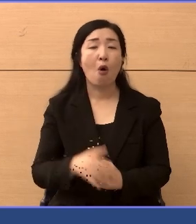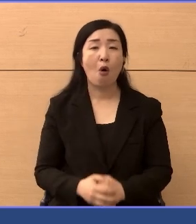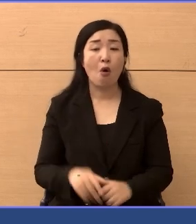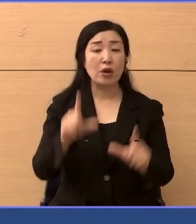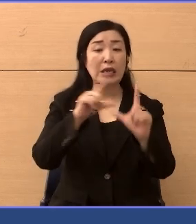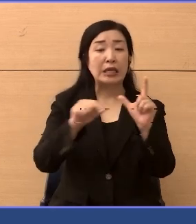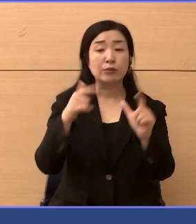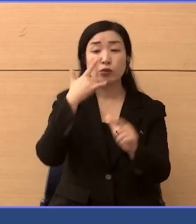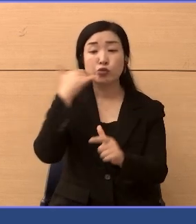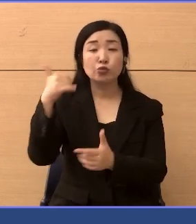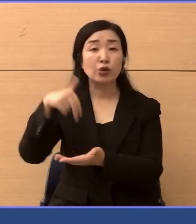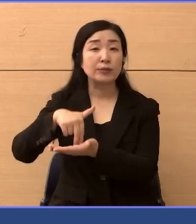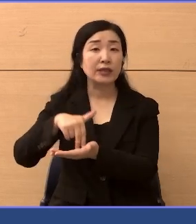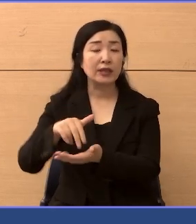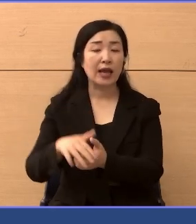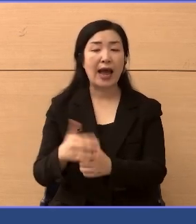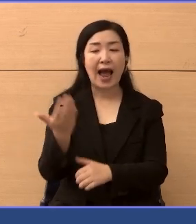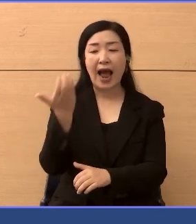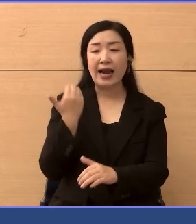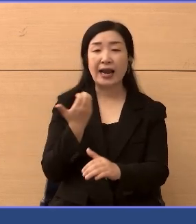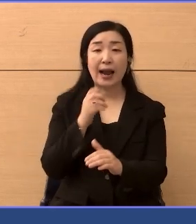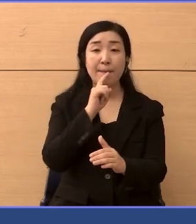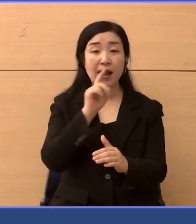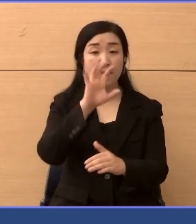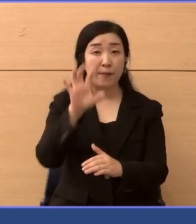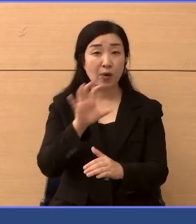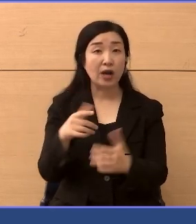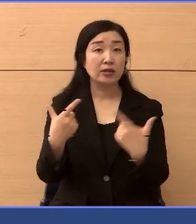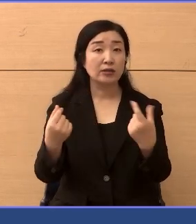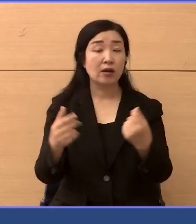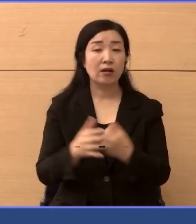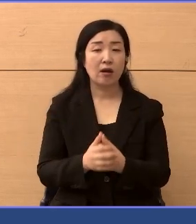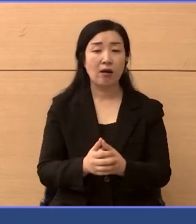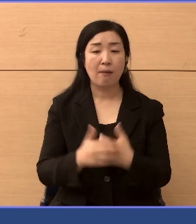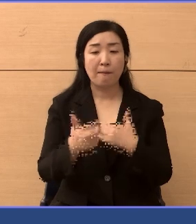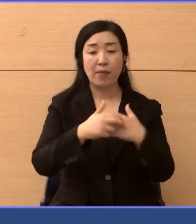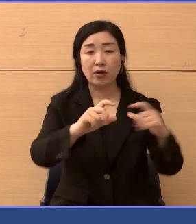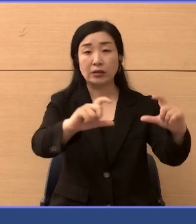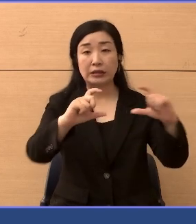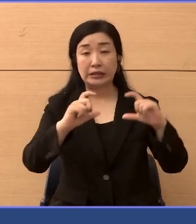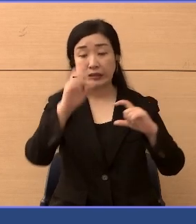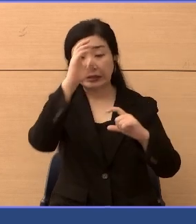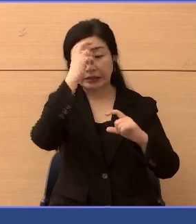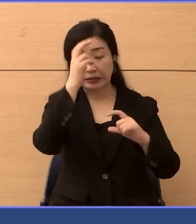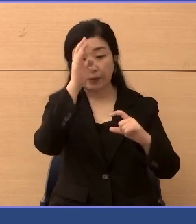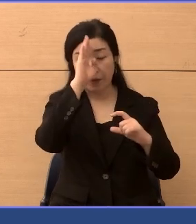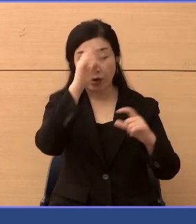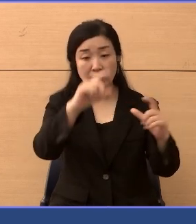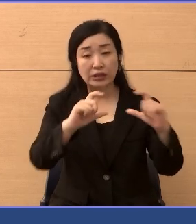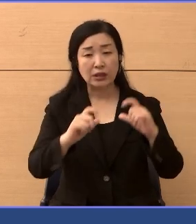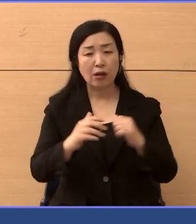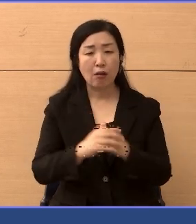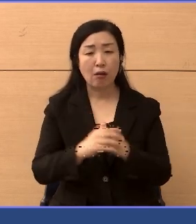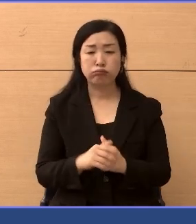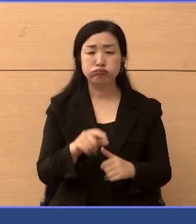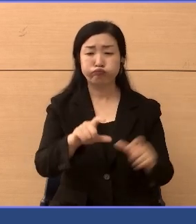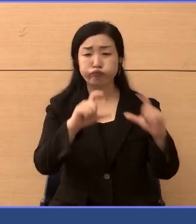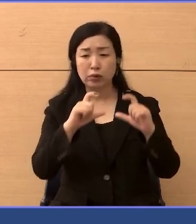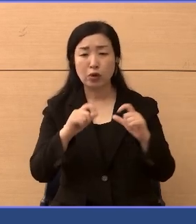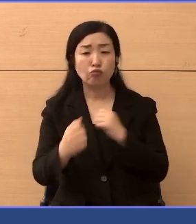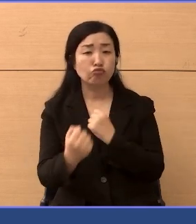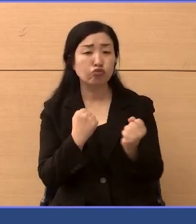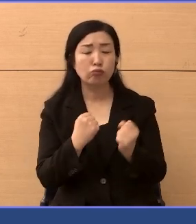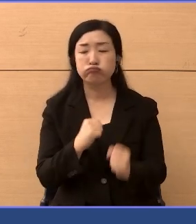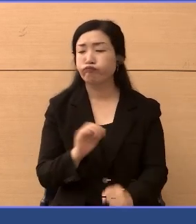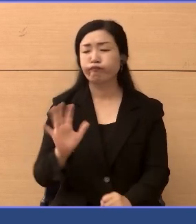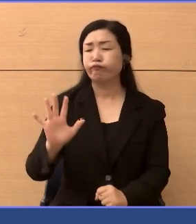be 경우에는 completely 말씀드린 willing to 것처럼 accept a 진단에 대해서 diagnosis, 수용을 especially 전혀 if one 하지 of the 않으려는 경우가 parents has 있습니다. some